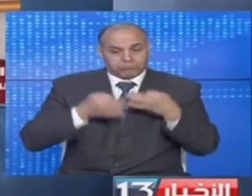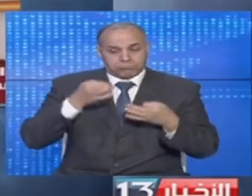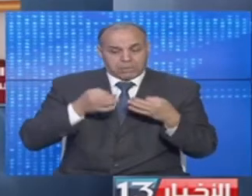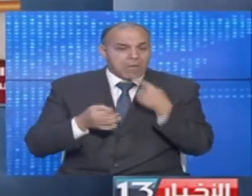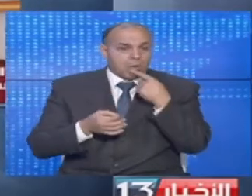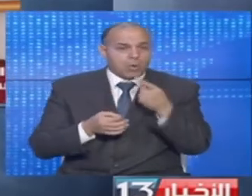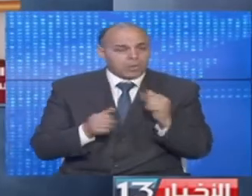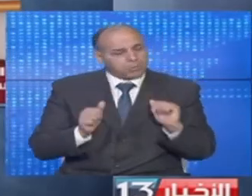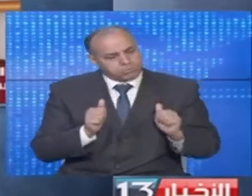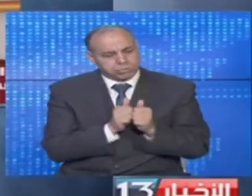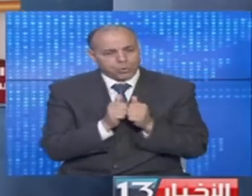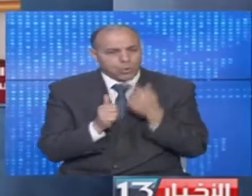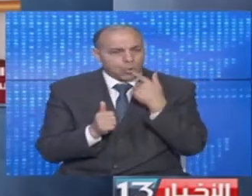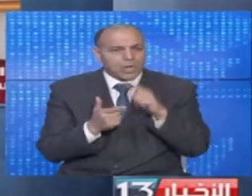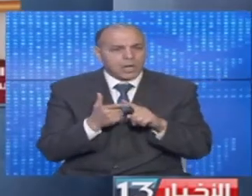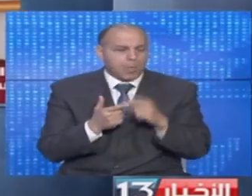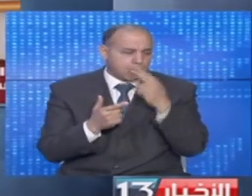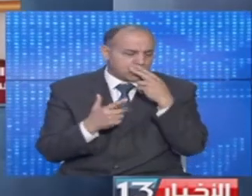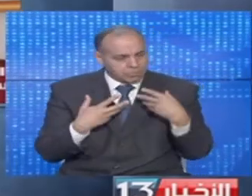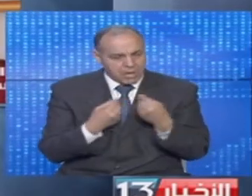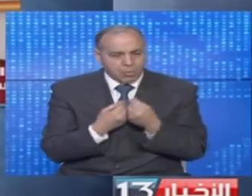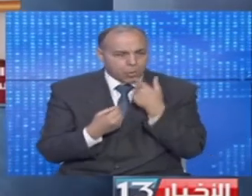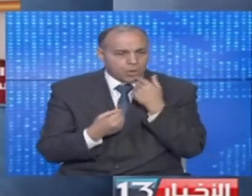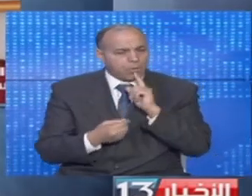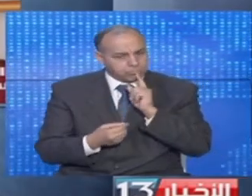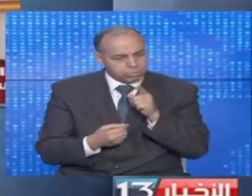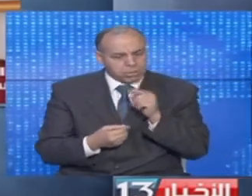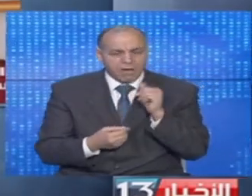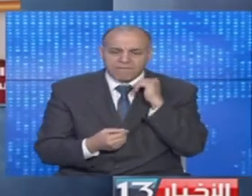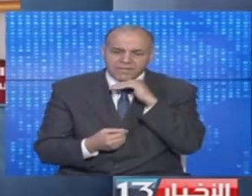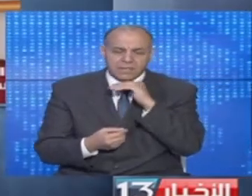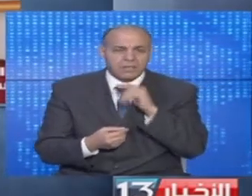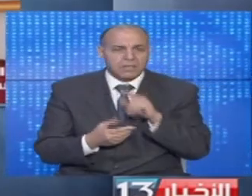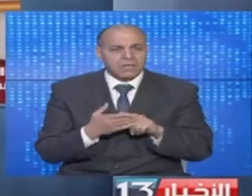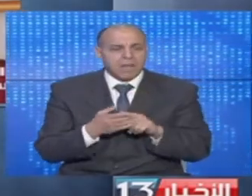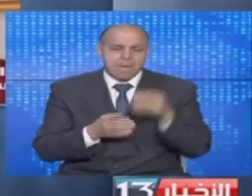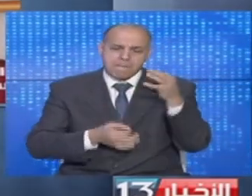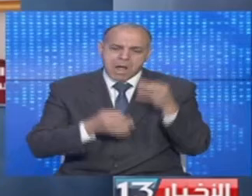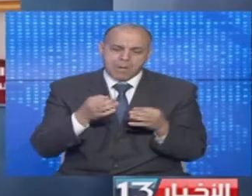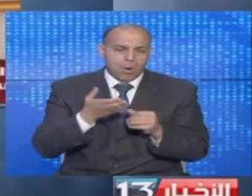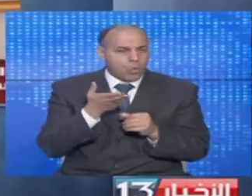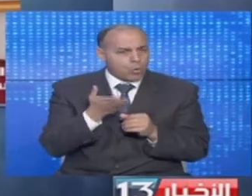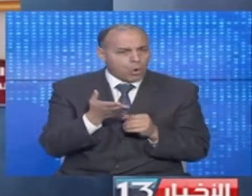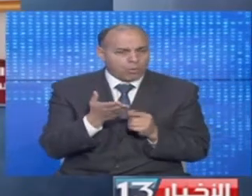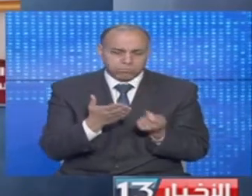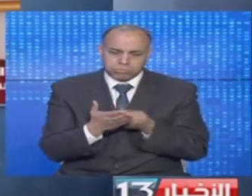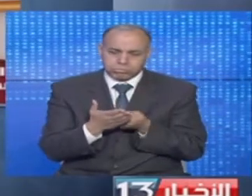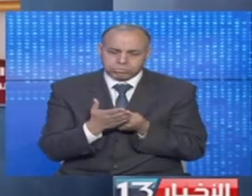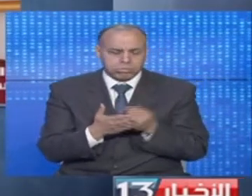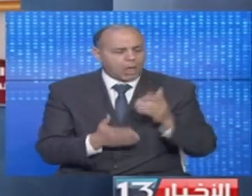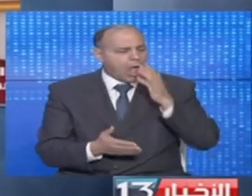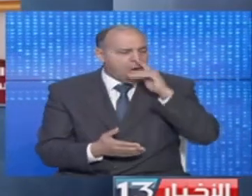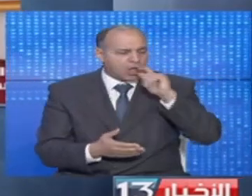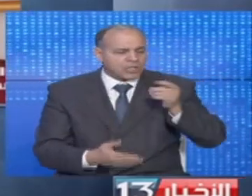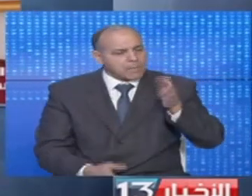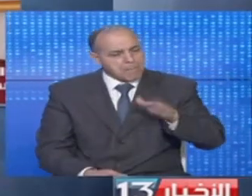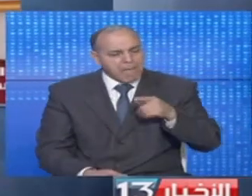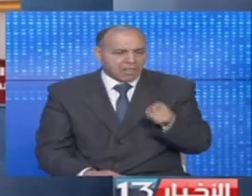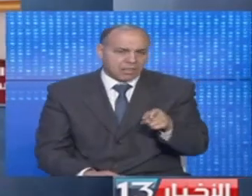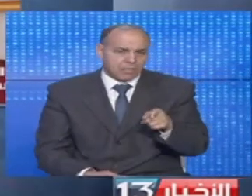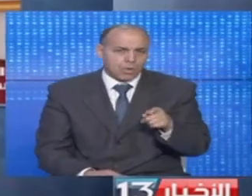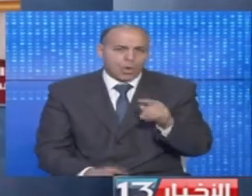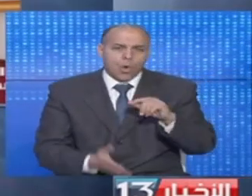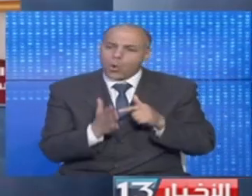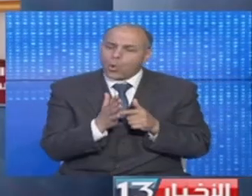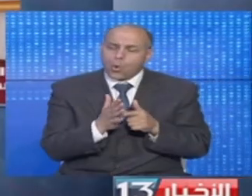تم التنسيق معها من طرف الوحدات بتاعنا اللي اذنت بمباشره قضيه عدليه اللي هي القتل عمد مع سابقيه القصد ضد